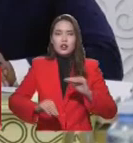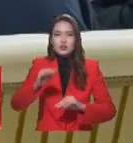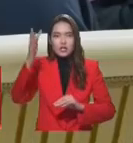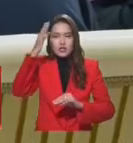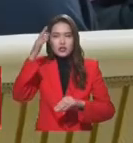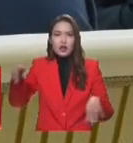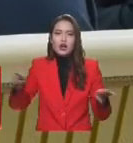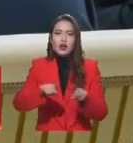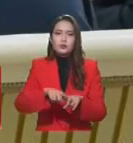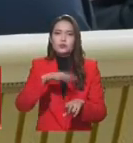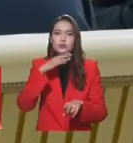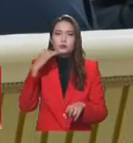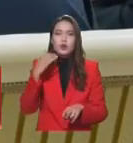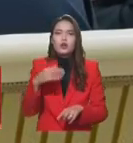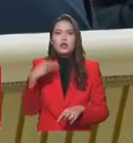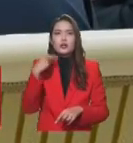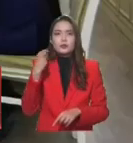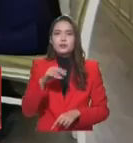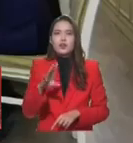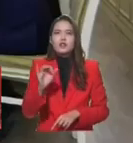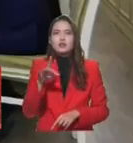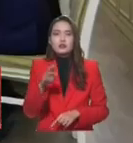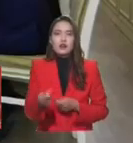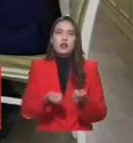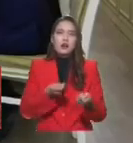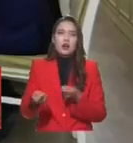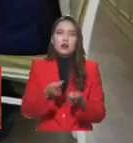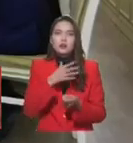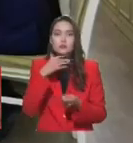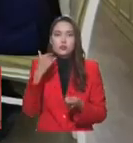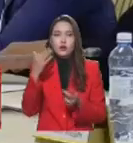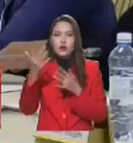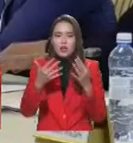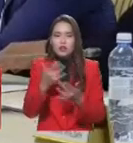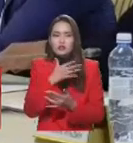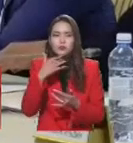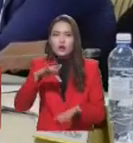также за счет кредитов по низкой ставке для предприятий оборонной промышленности